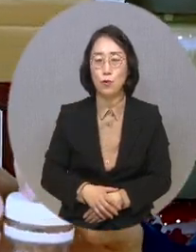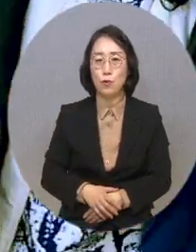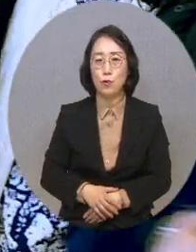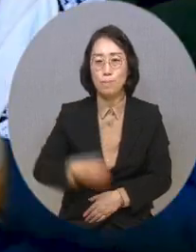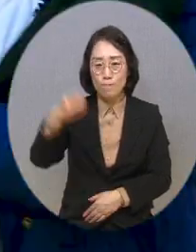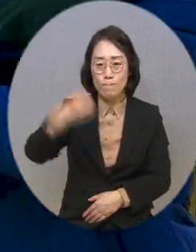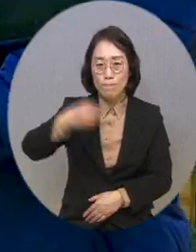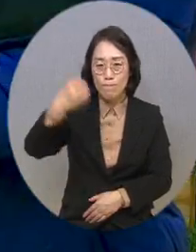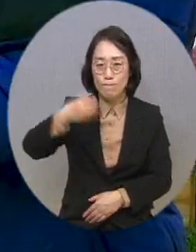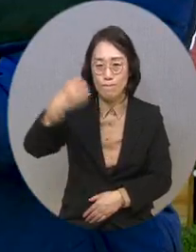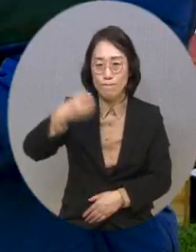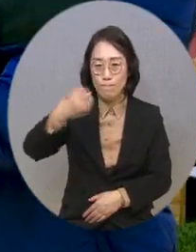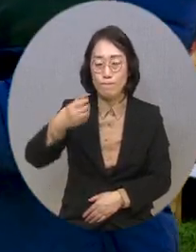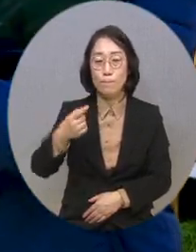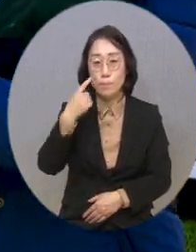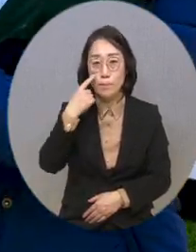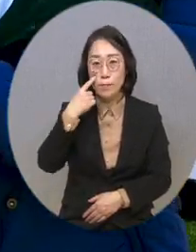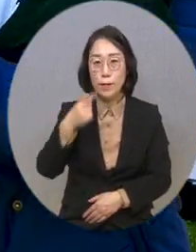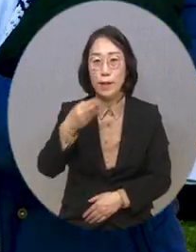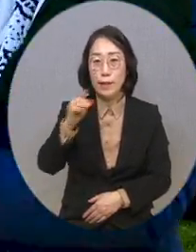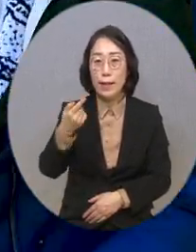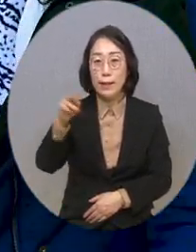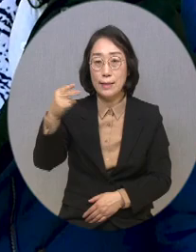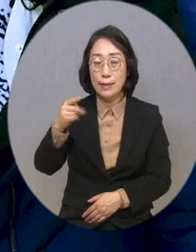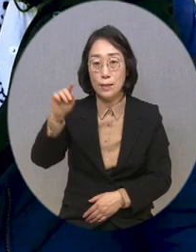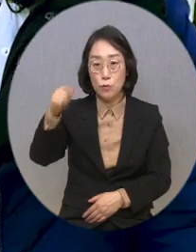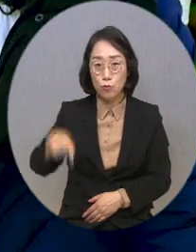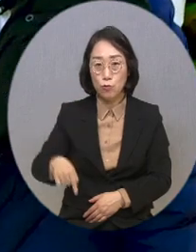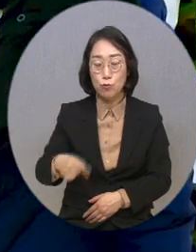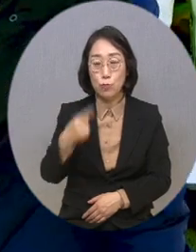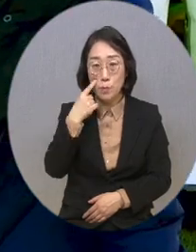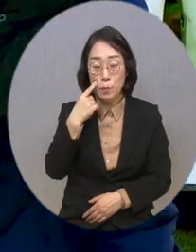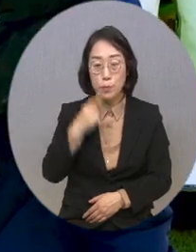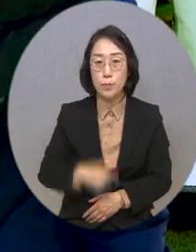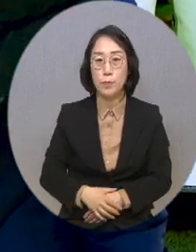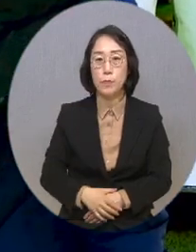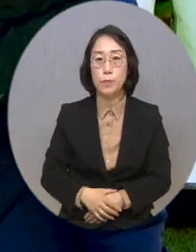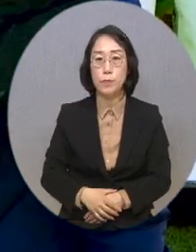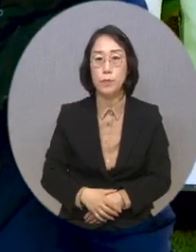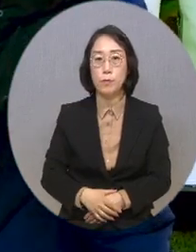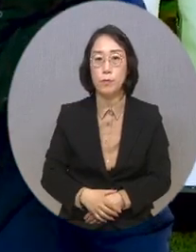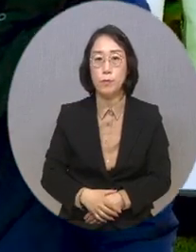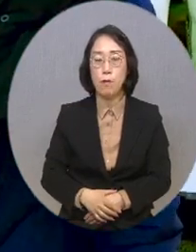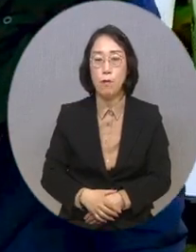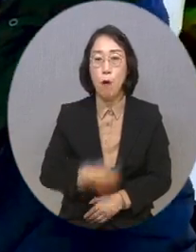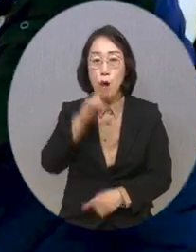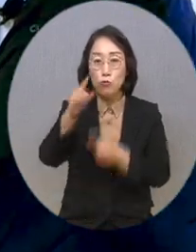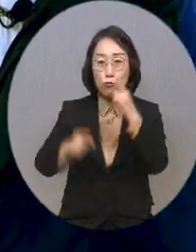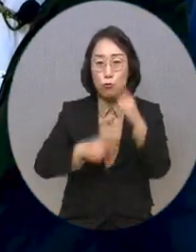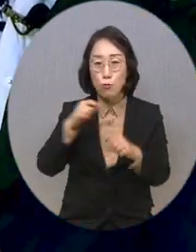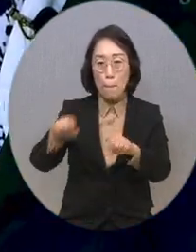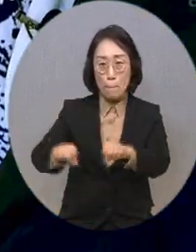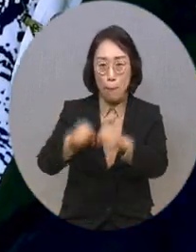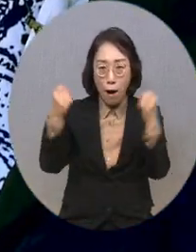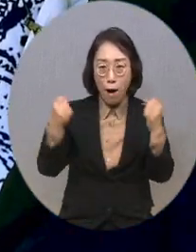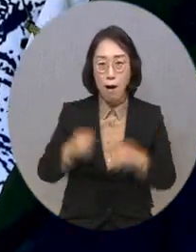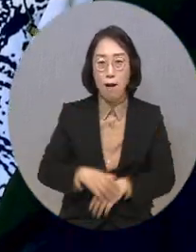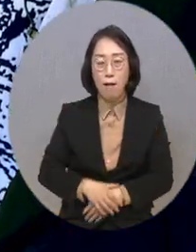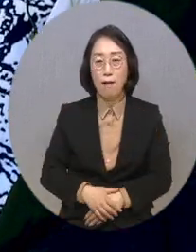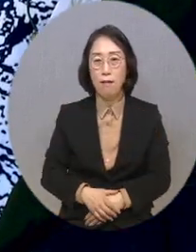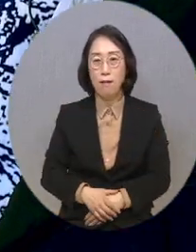쉐키. 어우. 이거는 탄산수로. 아. 네네네. 야 이거 주문량 폭주하겠는데요 이거? 네네. 좀 맛이.